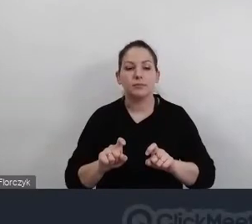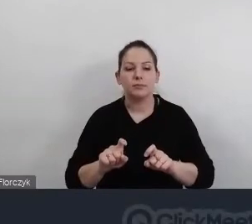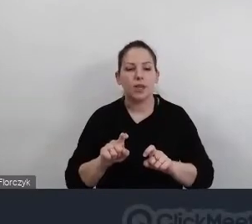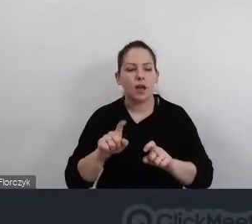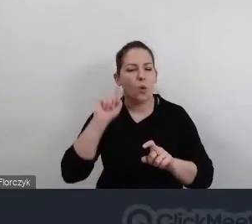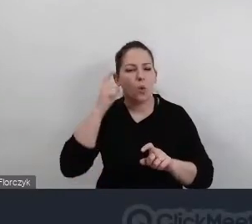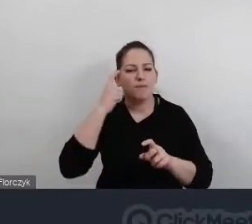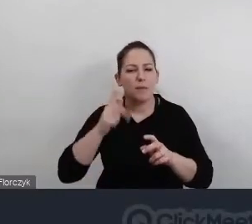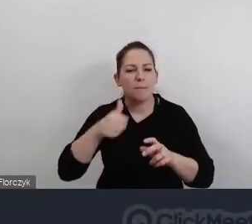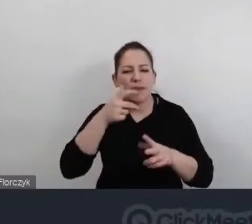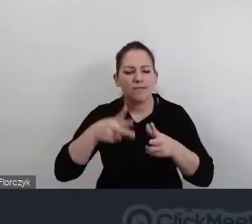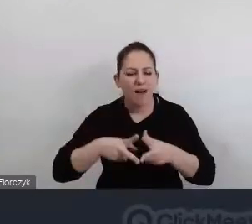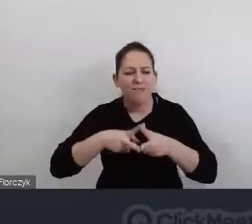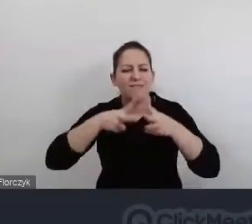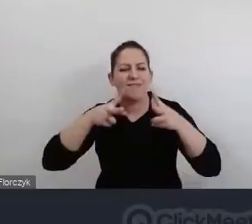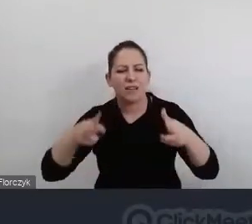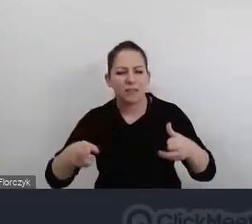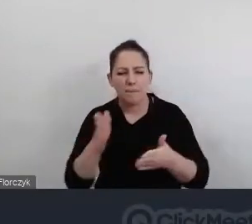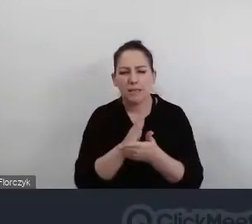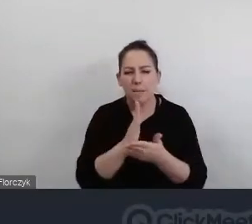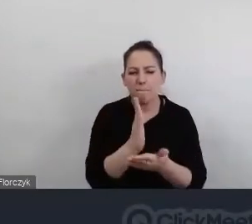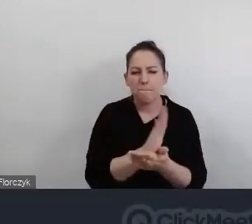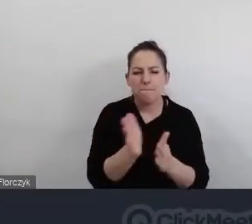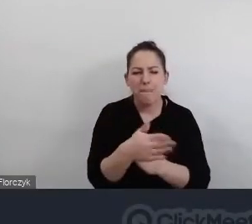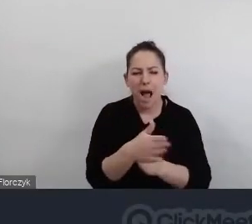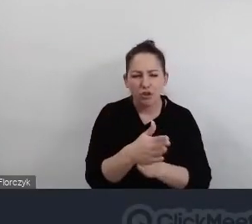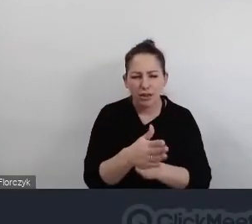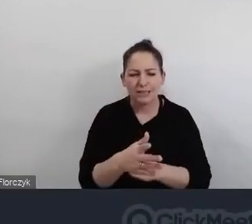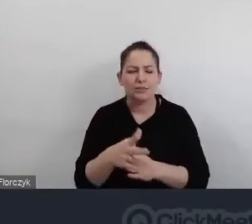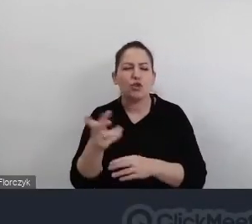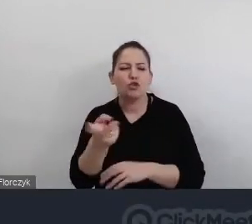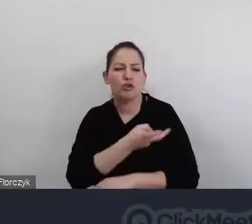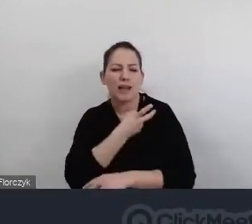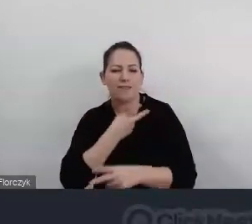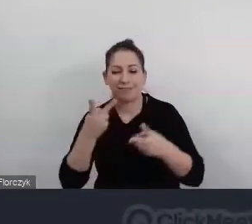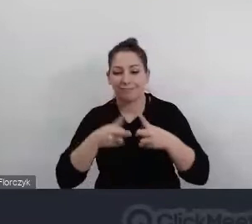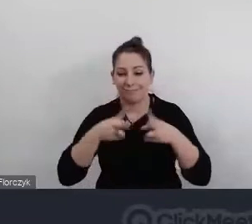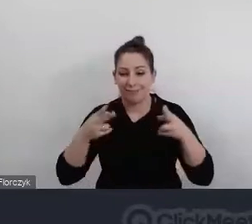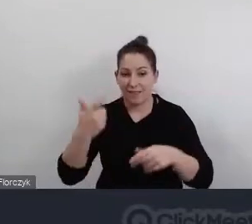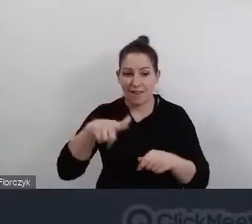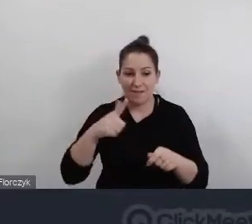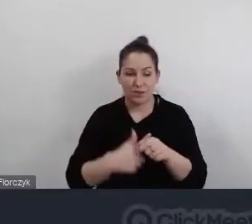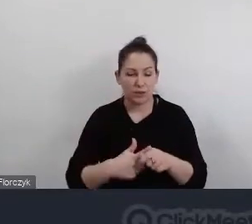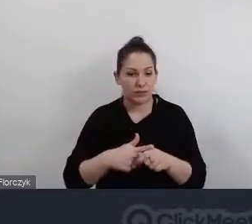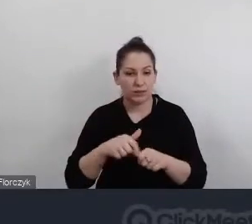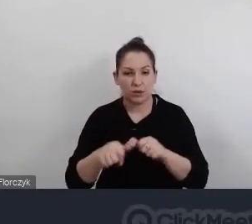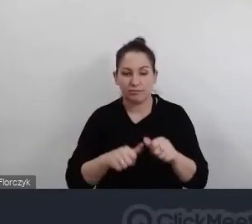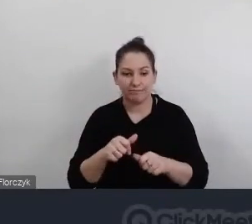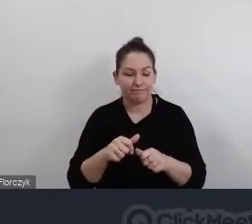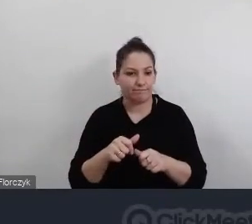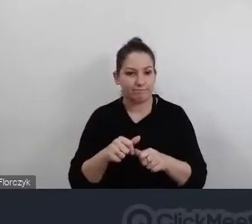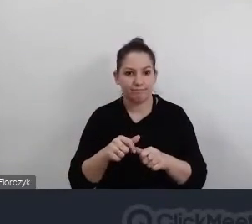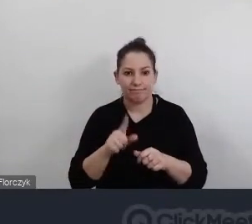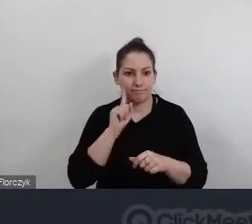fazie między marcem a czerwcem roku 2020 po prostu stworzyła, że